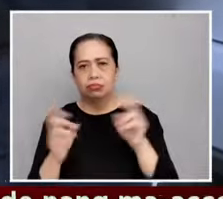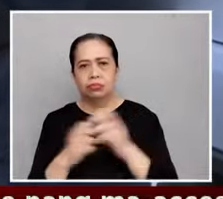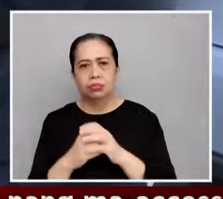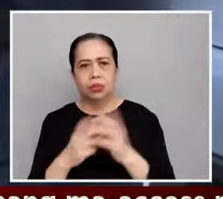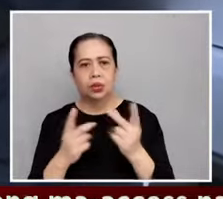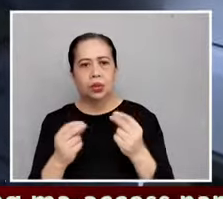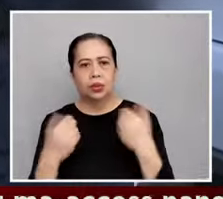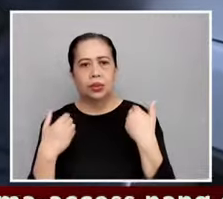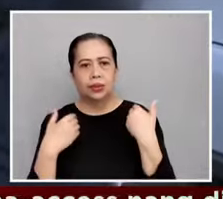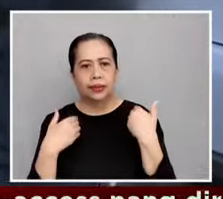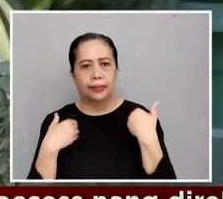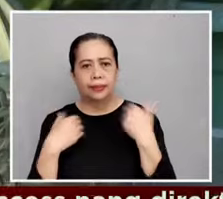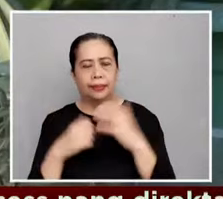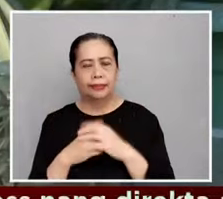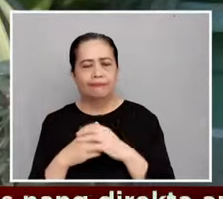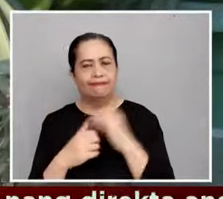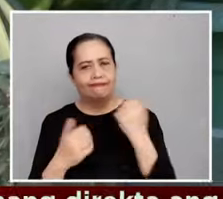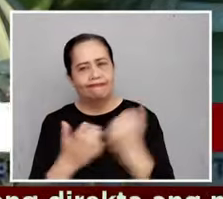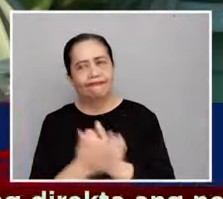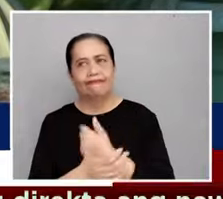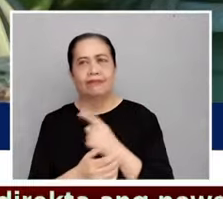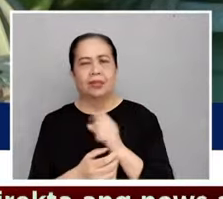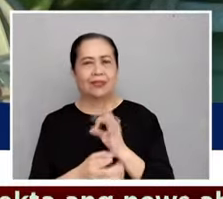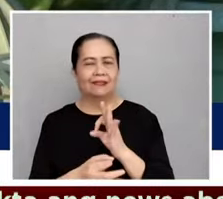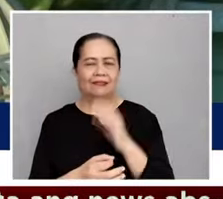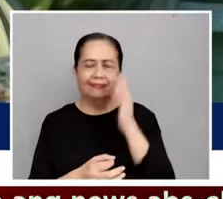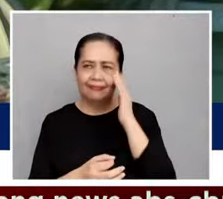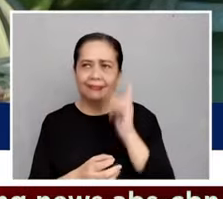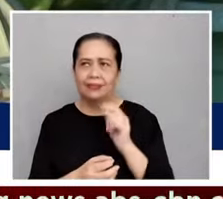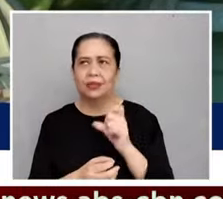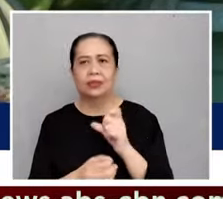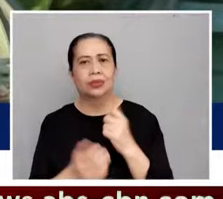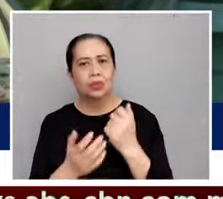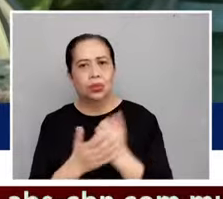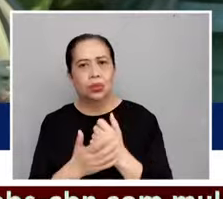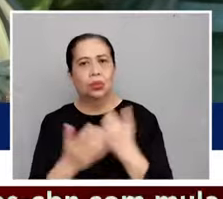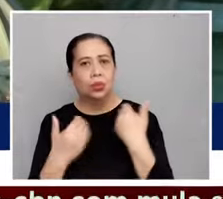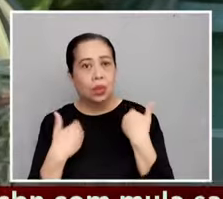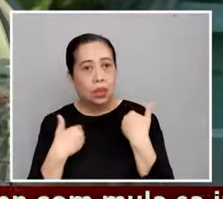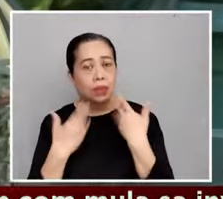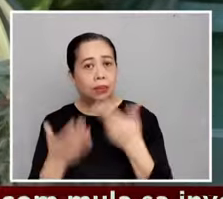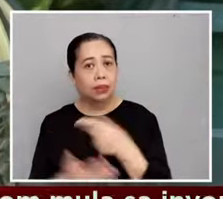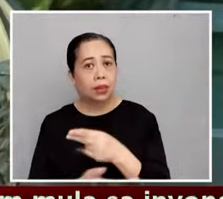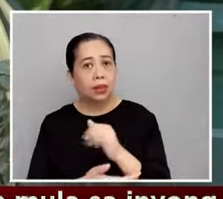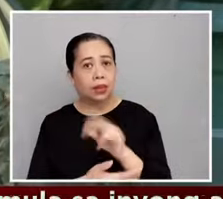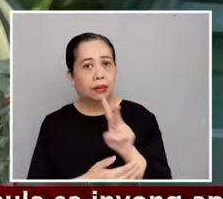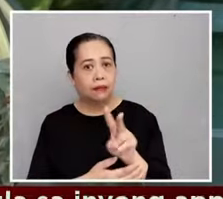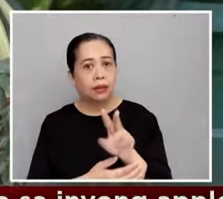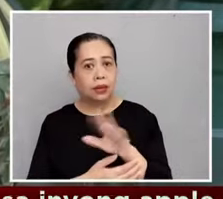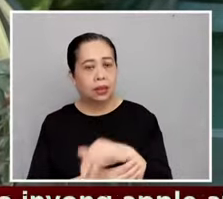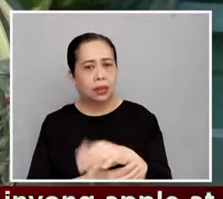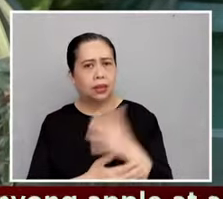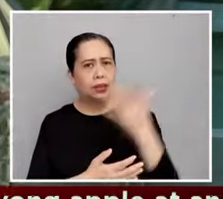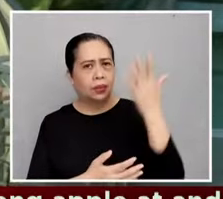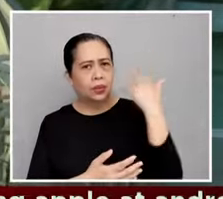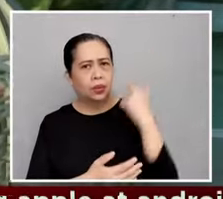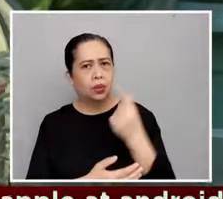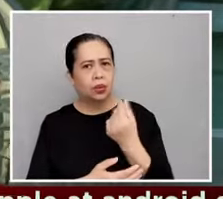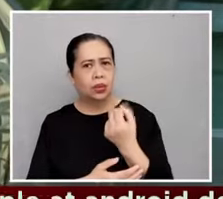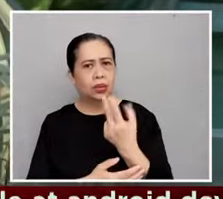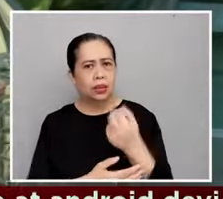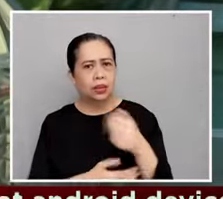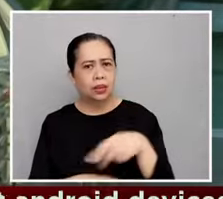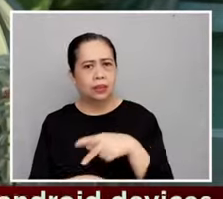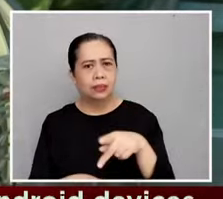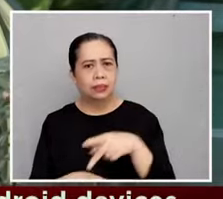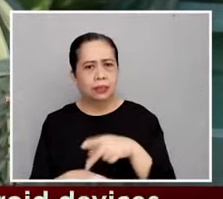have regrets. Kung alam ko lang that there is HIV already way back 2013 sa